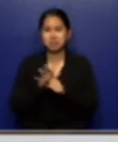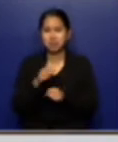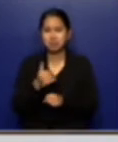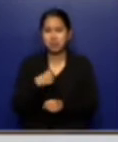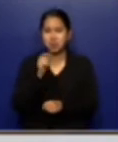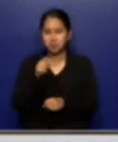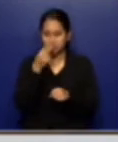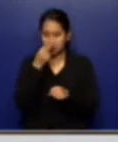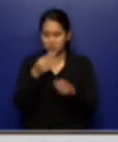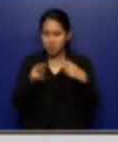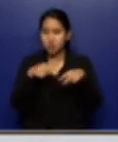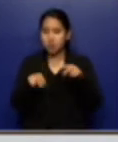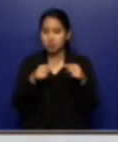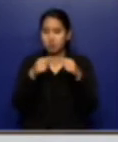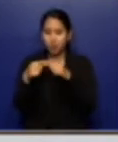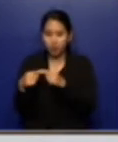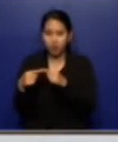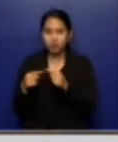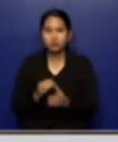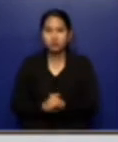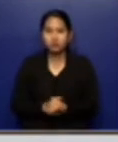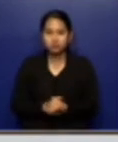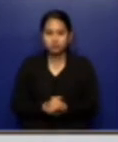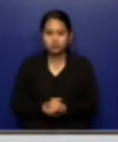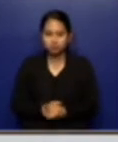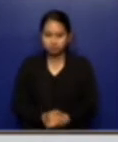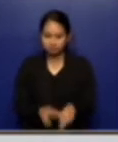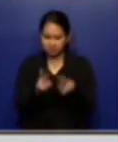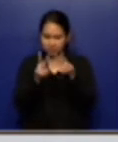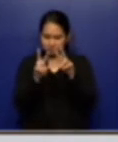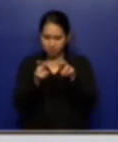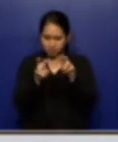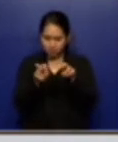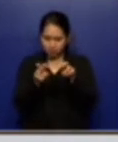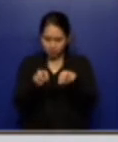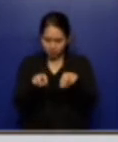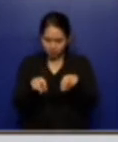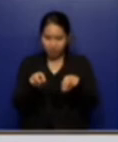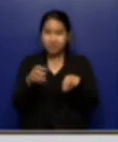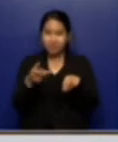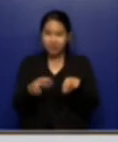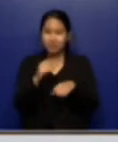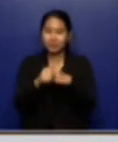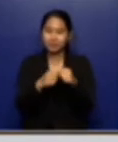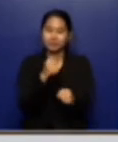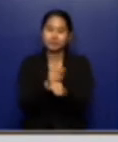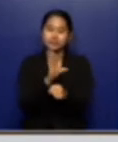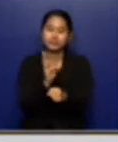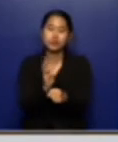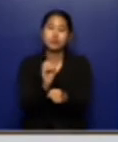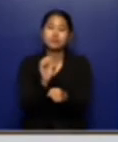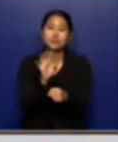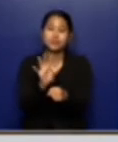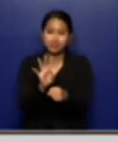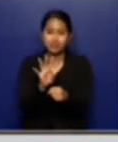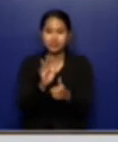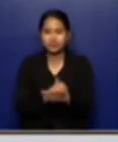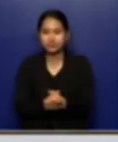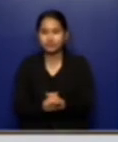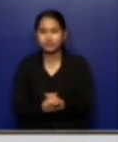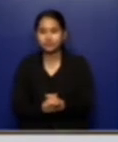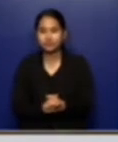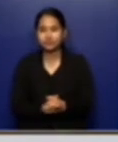ะและยิ่งดูเข้าไปลึกๆนะฮะลึกๆในปี64เนี่ยอย่างที่ท่